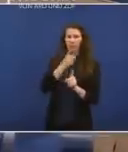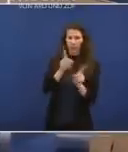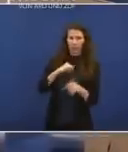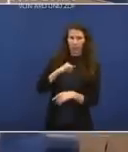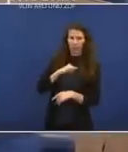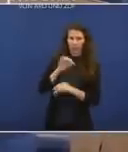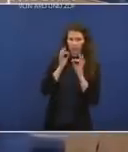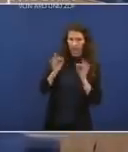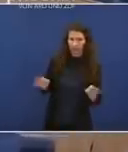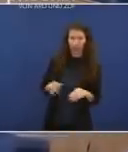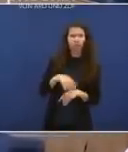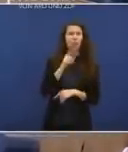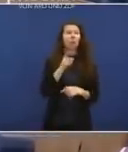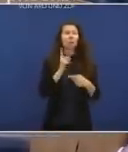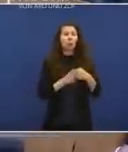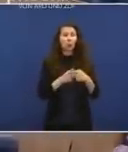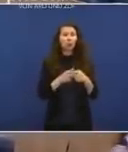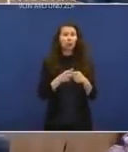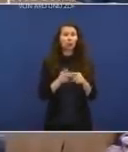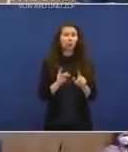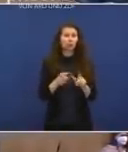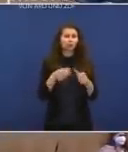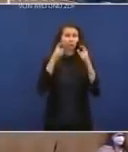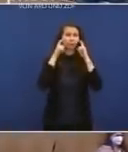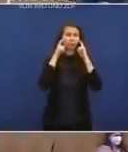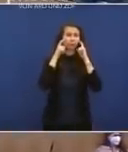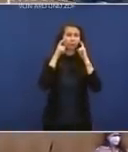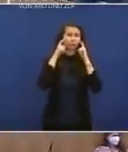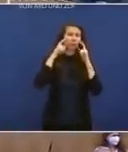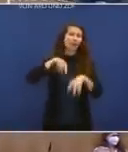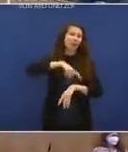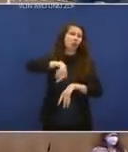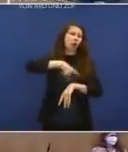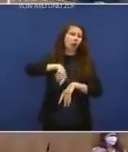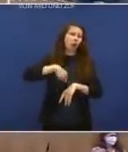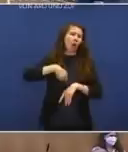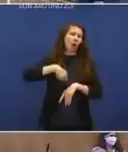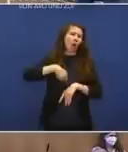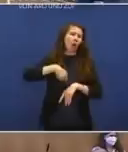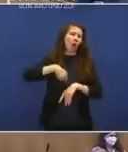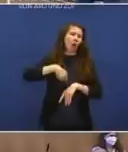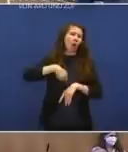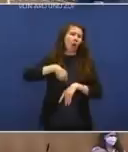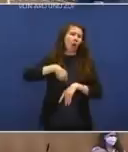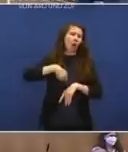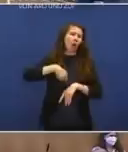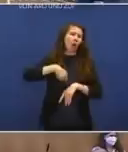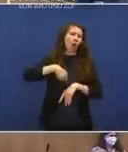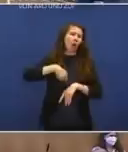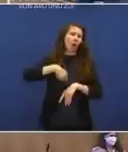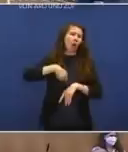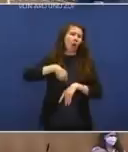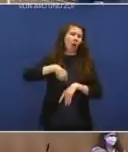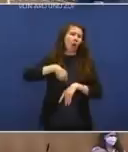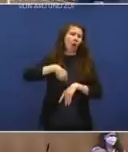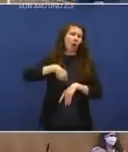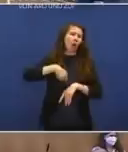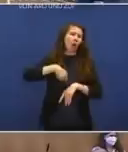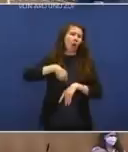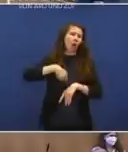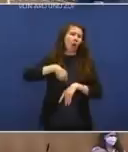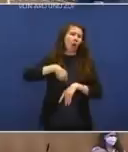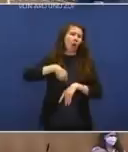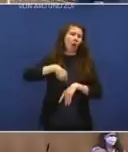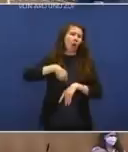auch die Dauer, die empfohlene Tragedauer, das ist vielleicht der etwas wesentlichere Punkt an dieser Stelle. Moment. Schade, dass